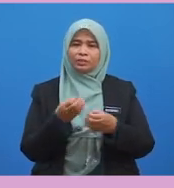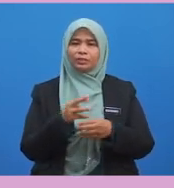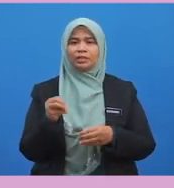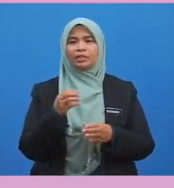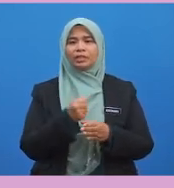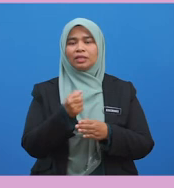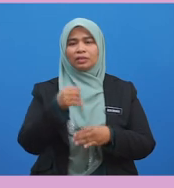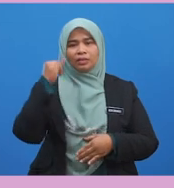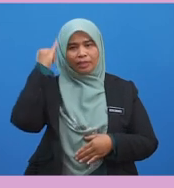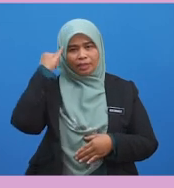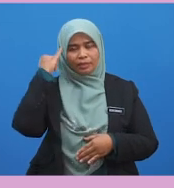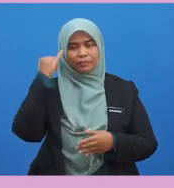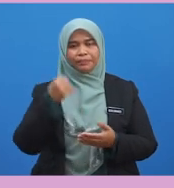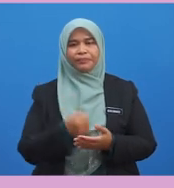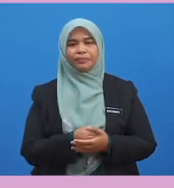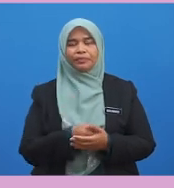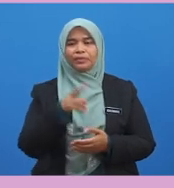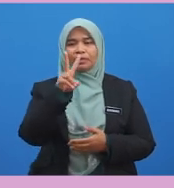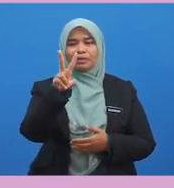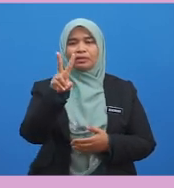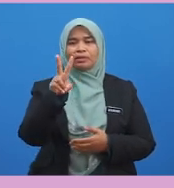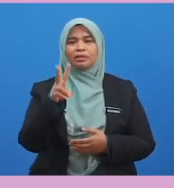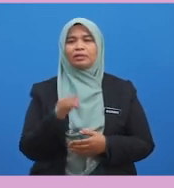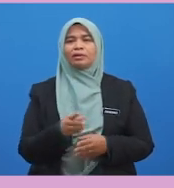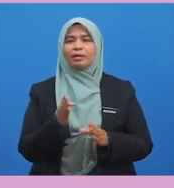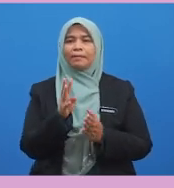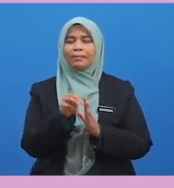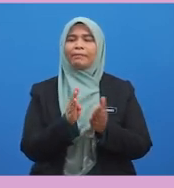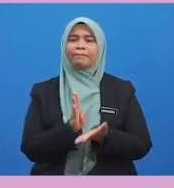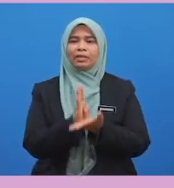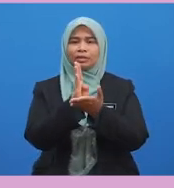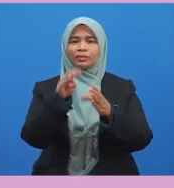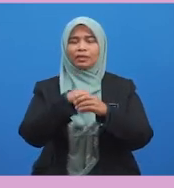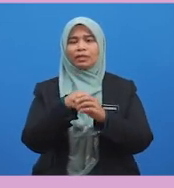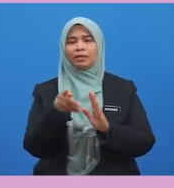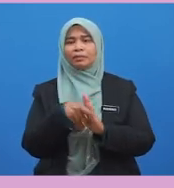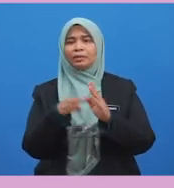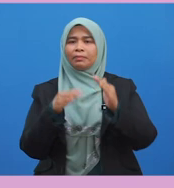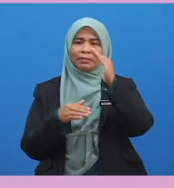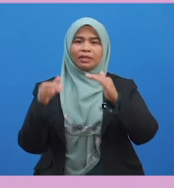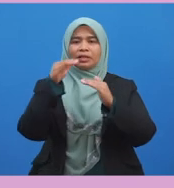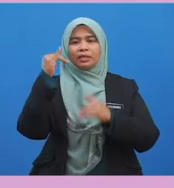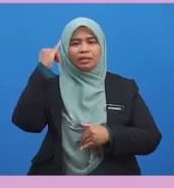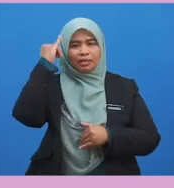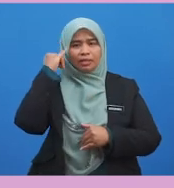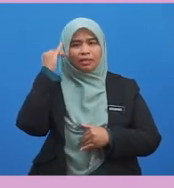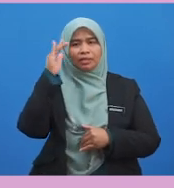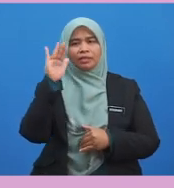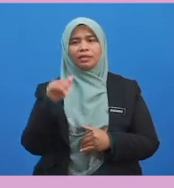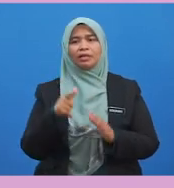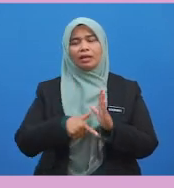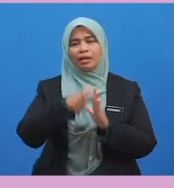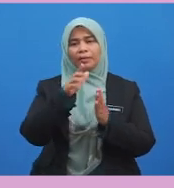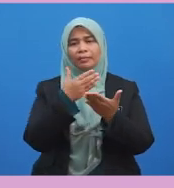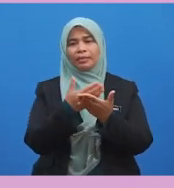reka ciptaan atau idea. Kedua, membantu dalam pembinaan idea yang lebih